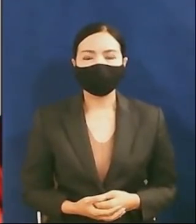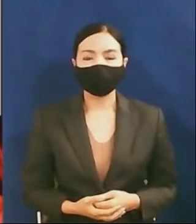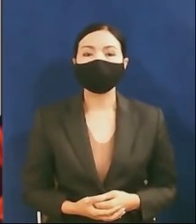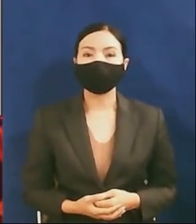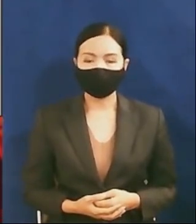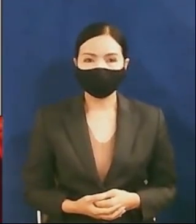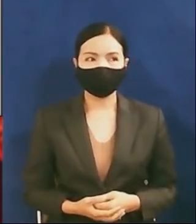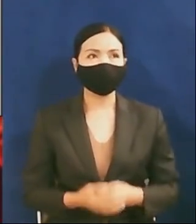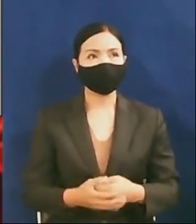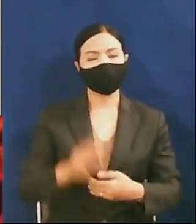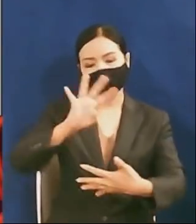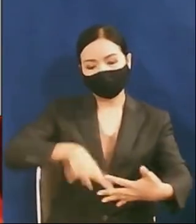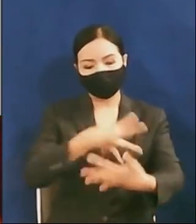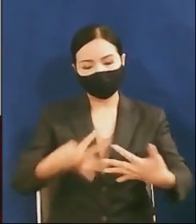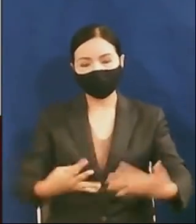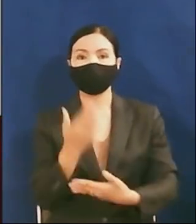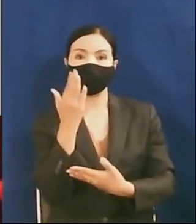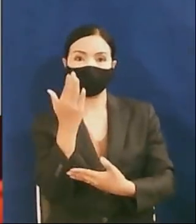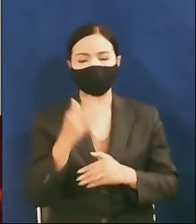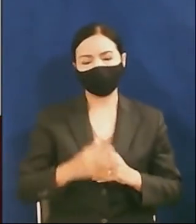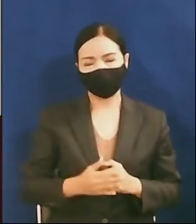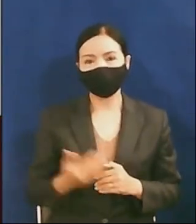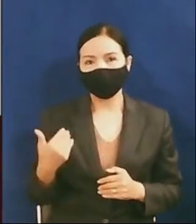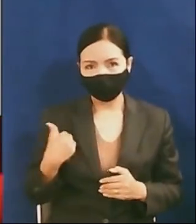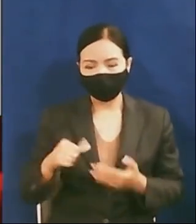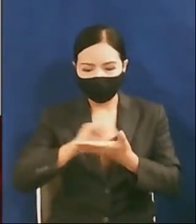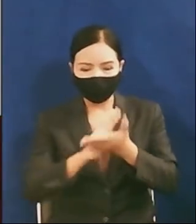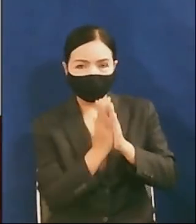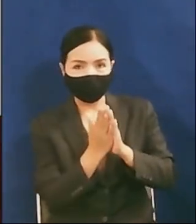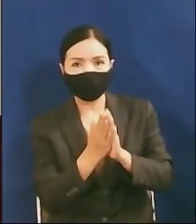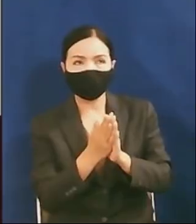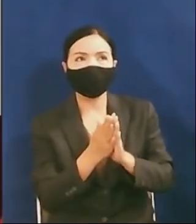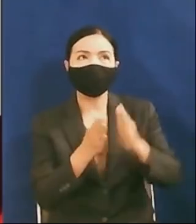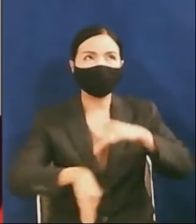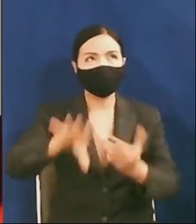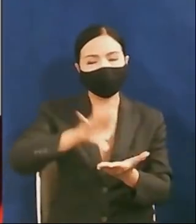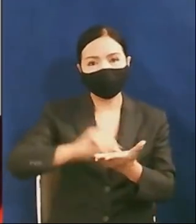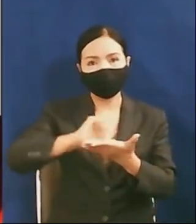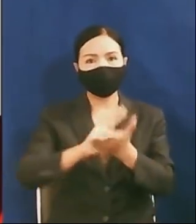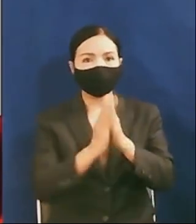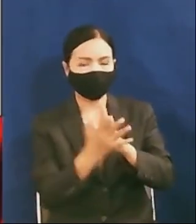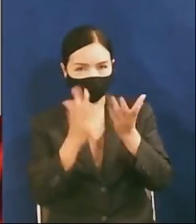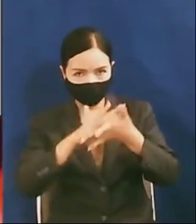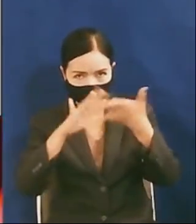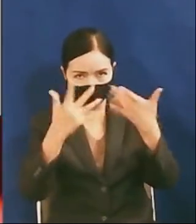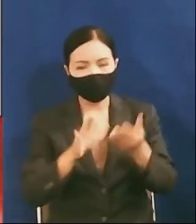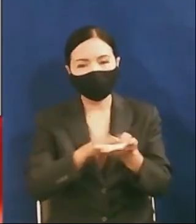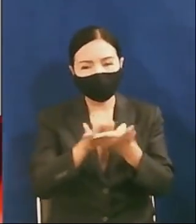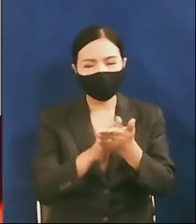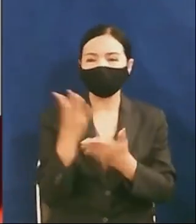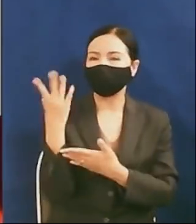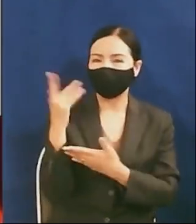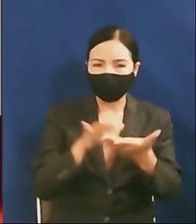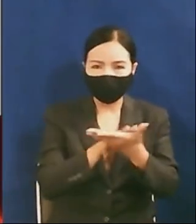ครับสำหรับตารางนี้นะครับต้องขอเรียนว่าเป็นตารางที่มีการปรับฐานต้องขออภัยในการแถลงข่าวในคราวที่แล้วนะครับ